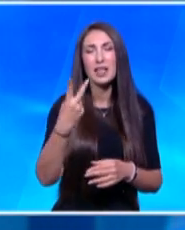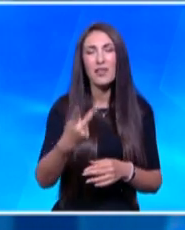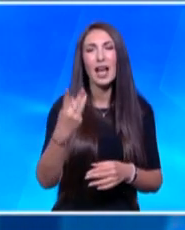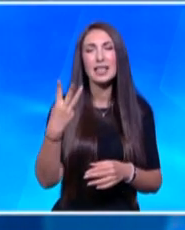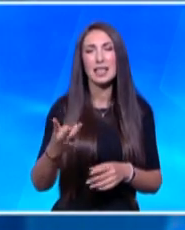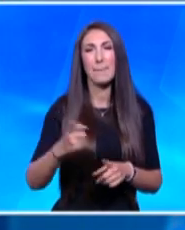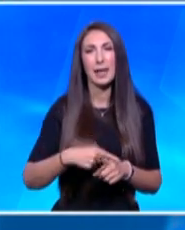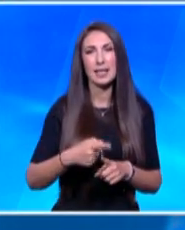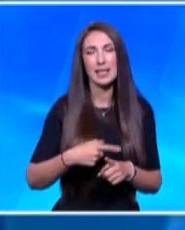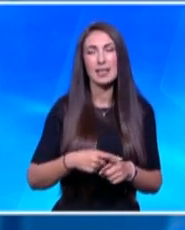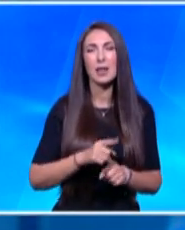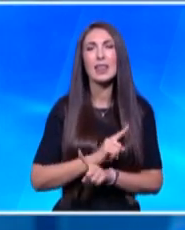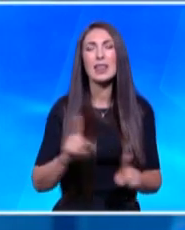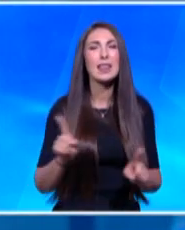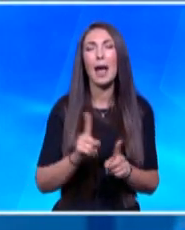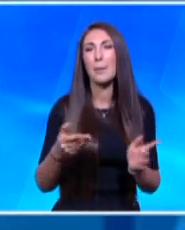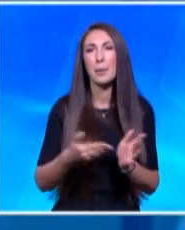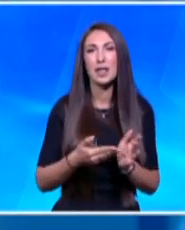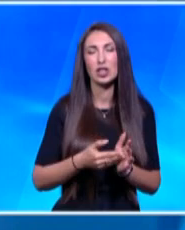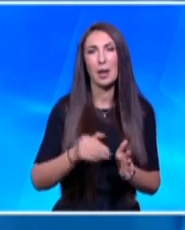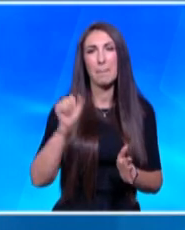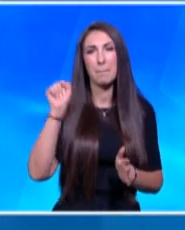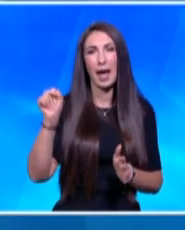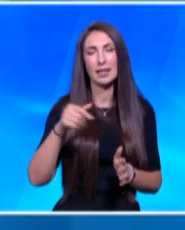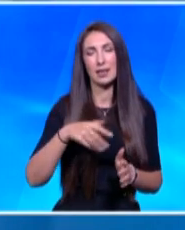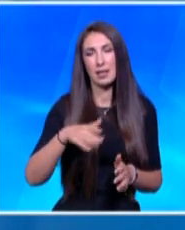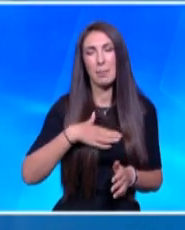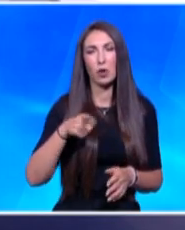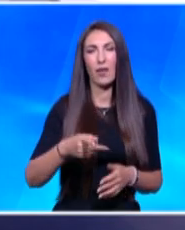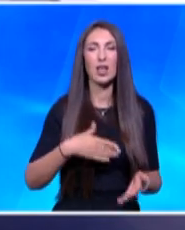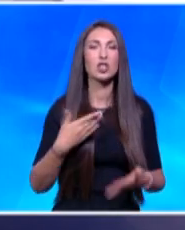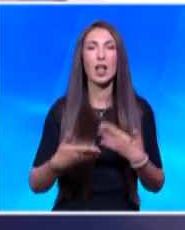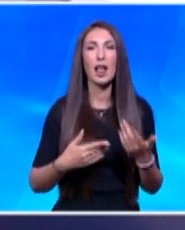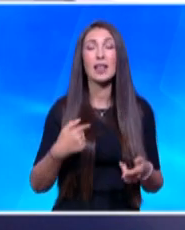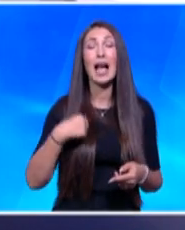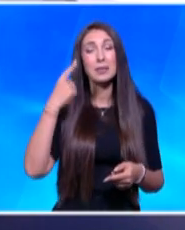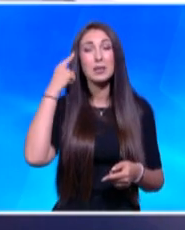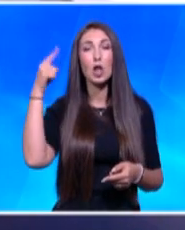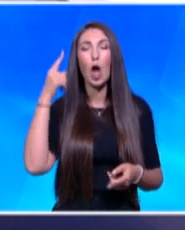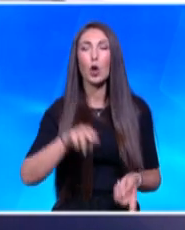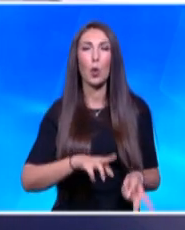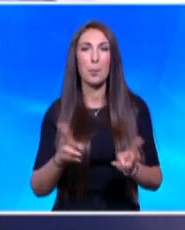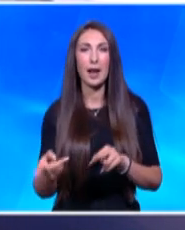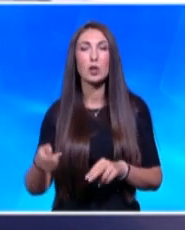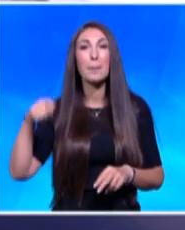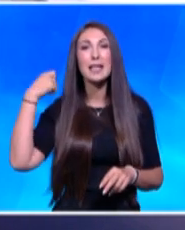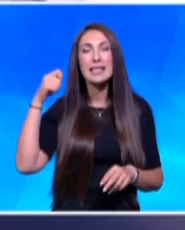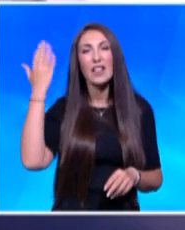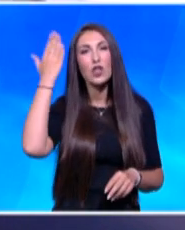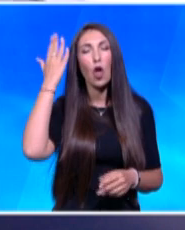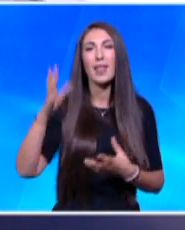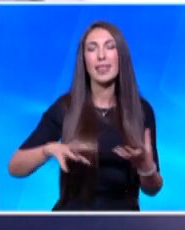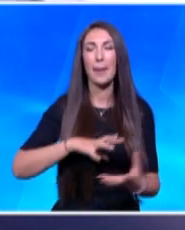месеца нямат повод партиите да имат това желание. Да. Аз мисля, че логиката е точно обратната. Президентът е този, който нажежава